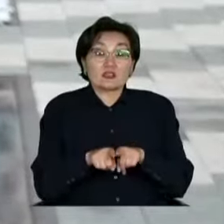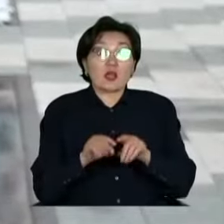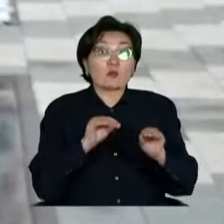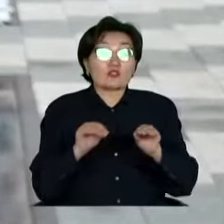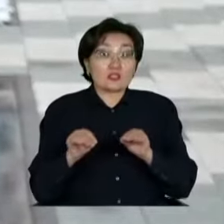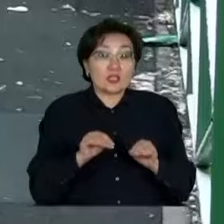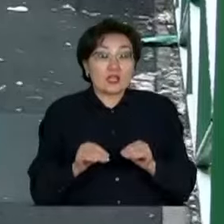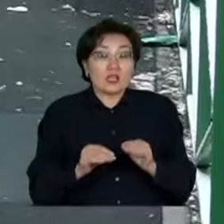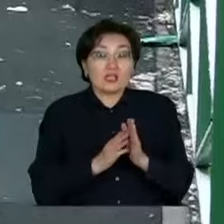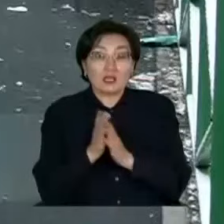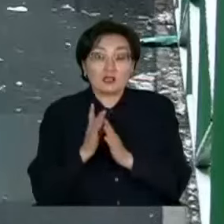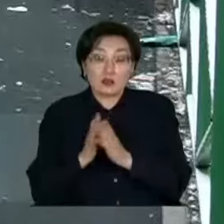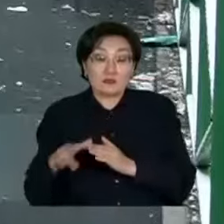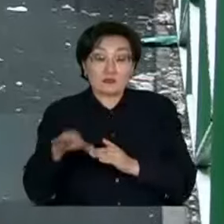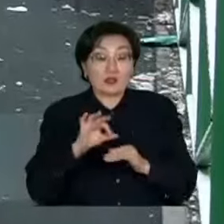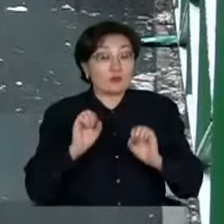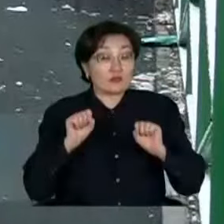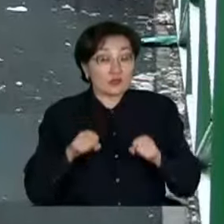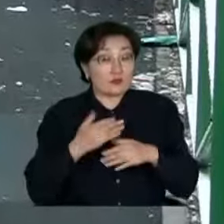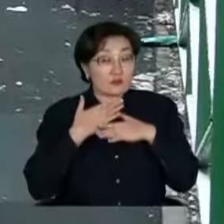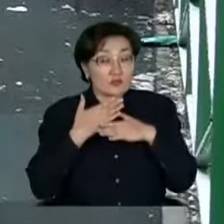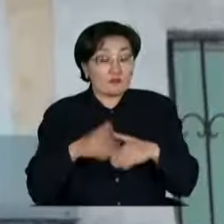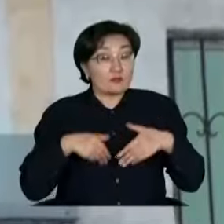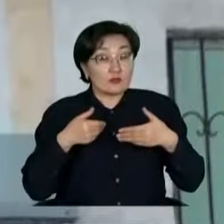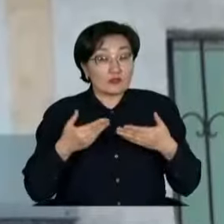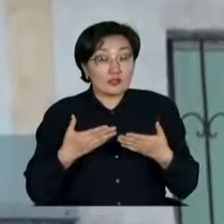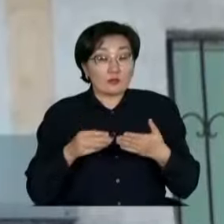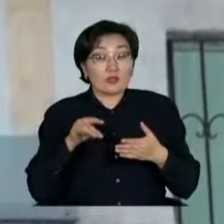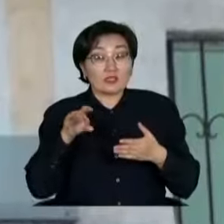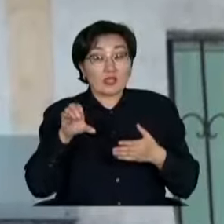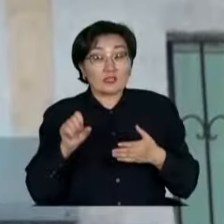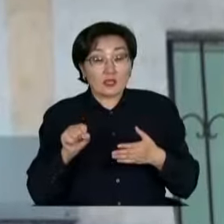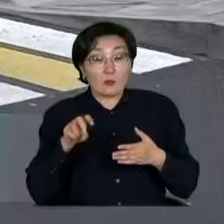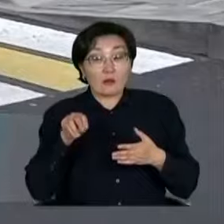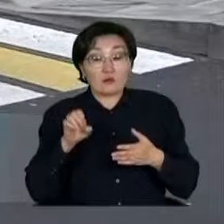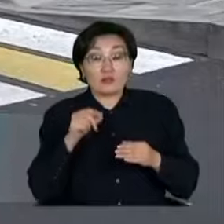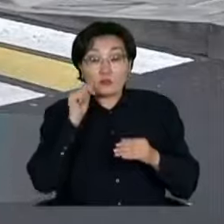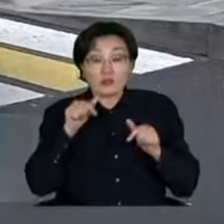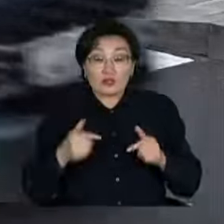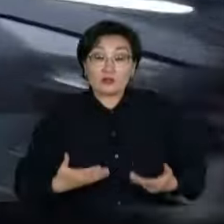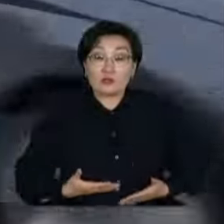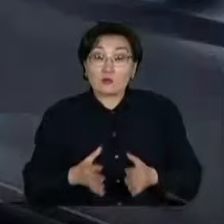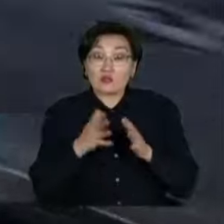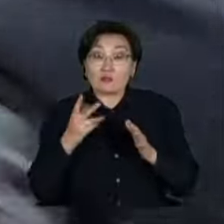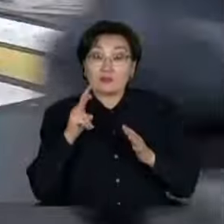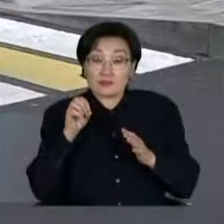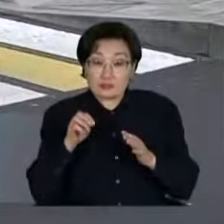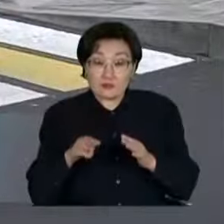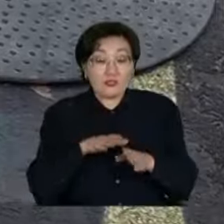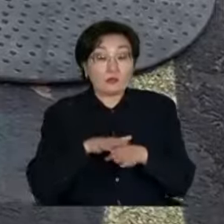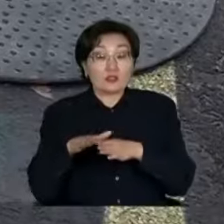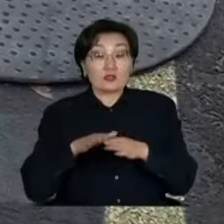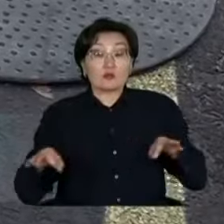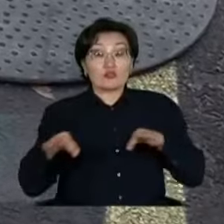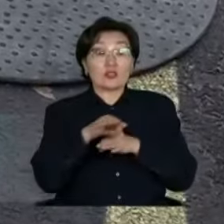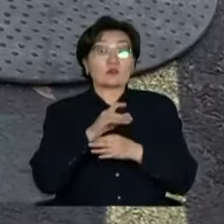обустроены газоны. Все это стало возможным благодаря инициативе Манаса Махметова. Мужчина живет здесь уже более 5 лет. Реализация